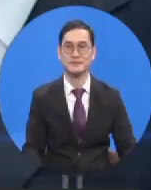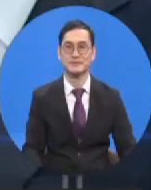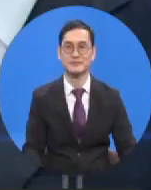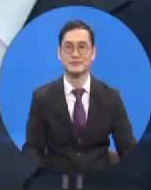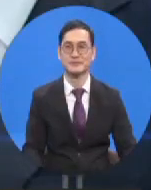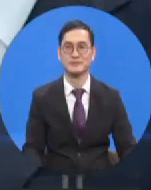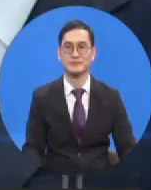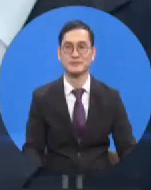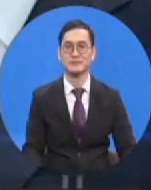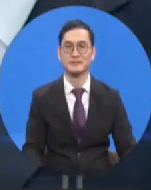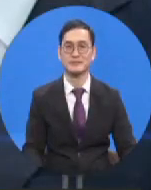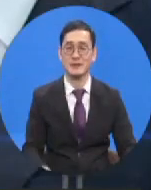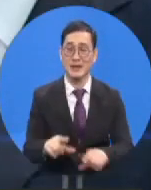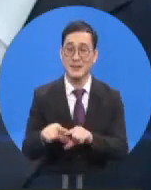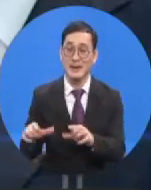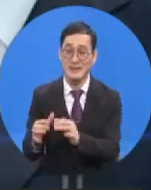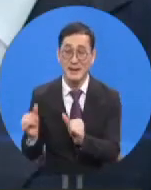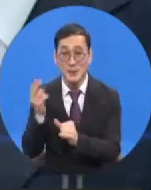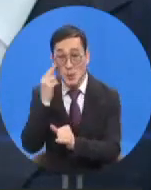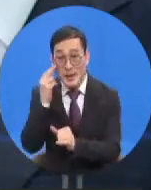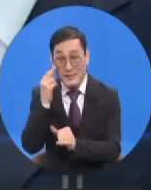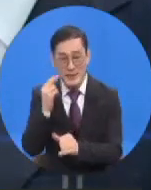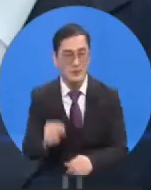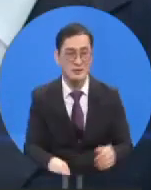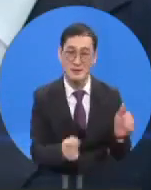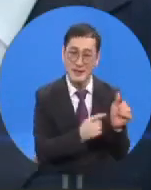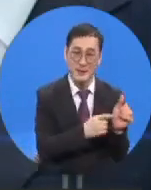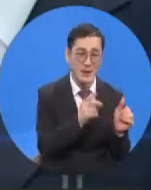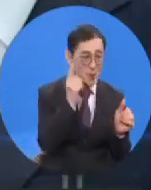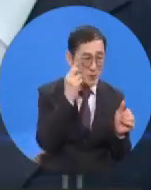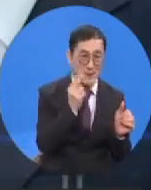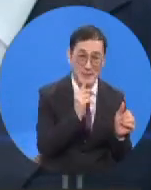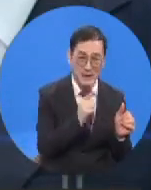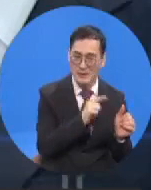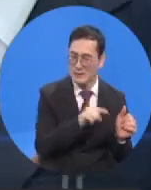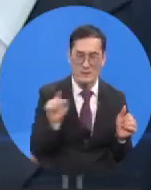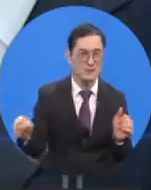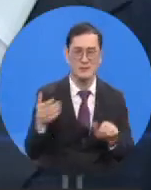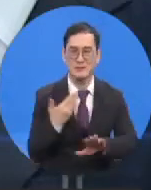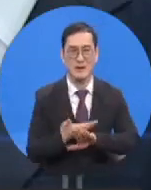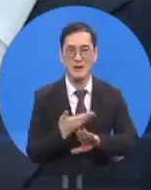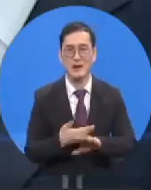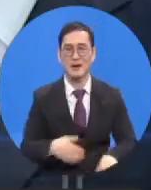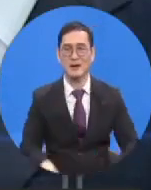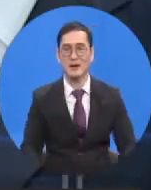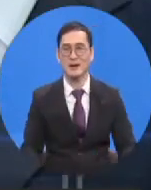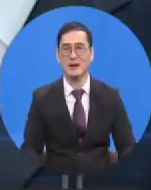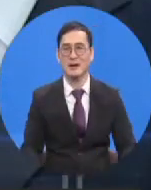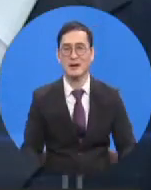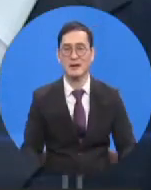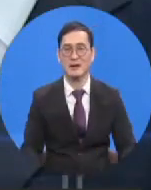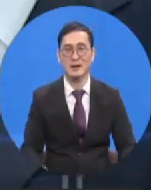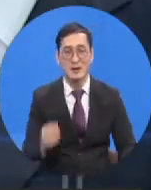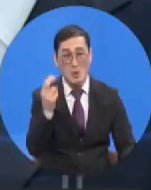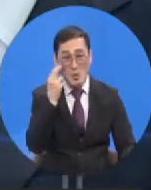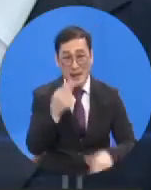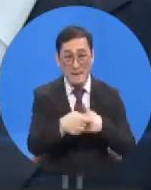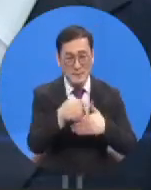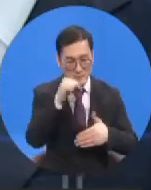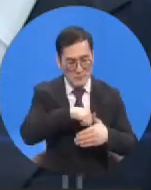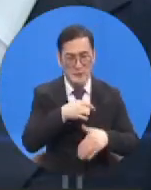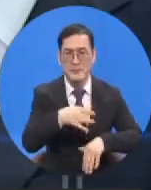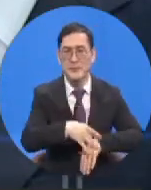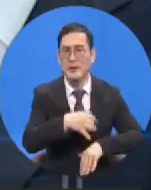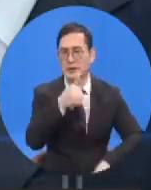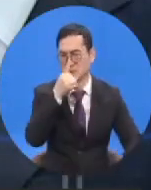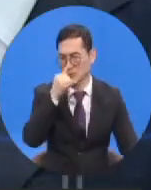그냥 평범한 사람이 하는 말이 아니라 대선 주자, 특히 여권의 가장 유력한 대권 주자로 거론되는 이재명 지사가